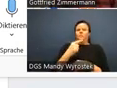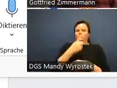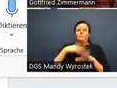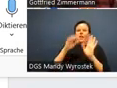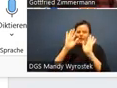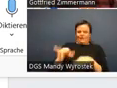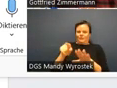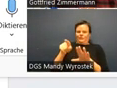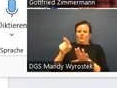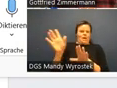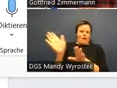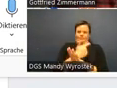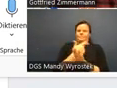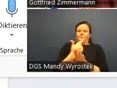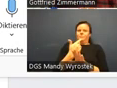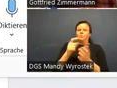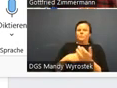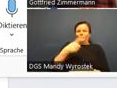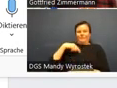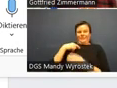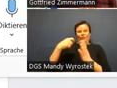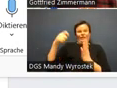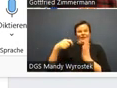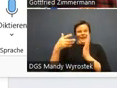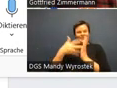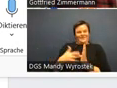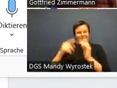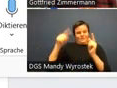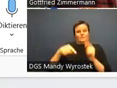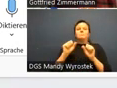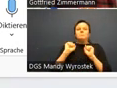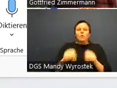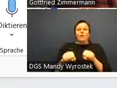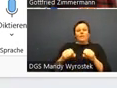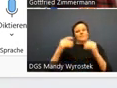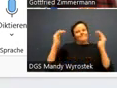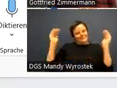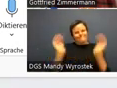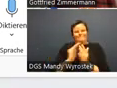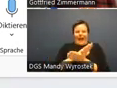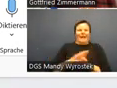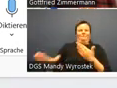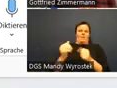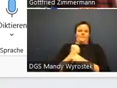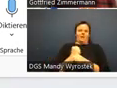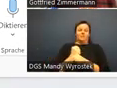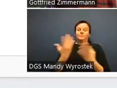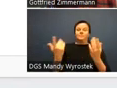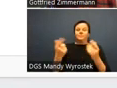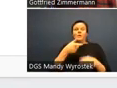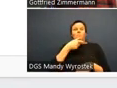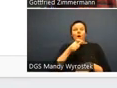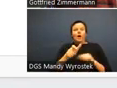In Word gibt es verschiedene Ansichten. Und die Ansicht, die ich jetzt habe, die nennt sich